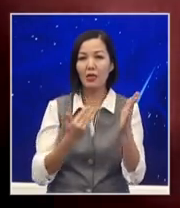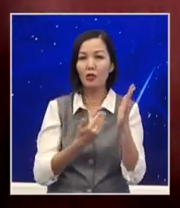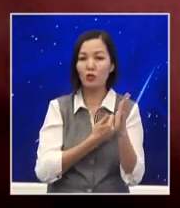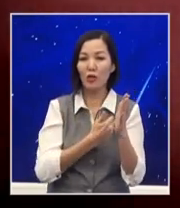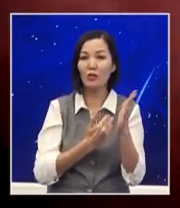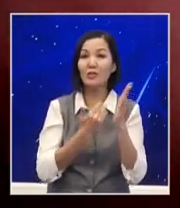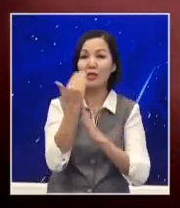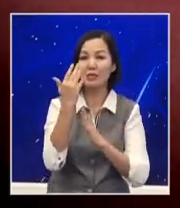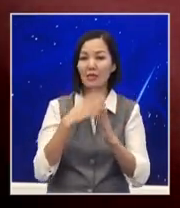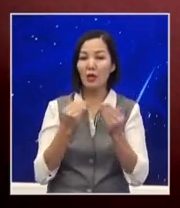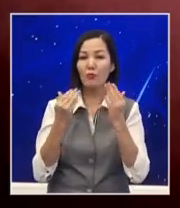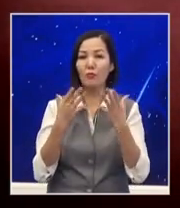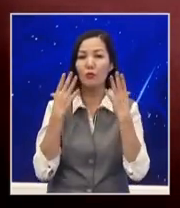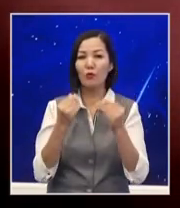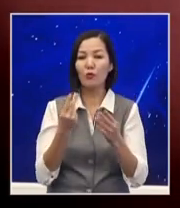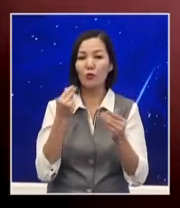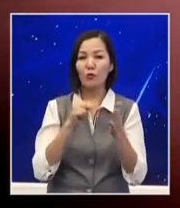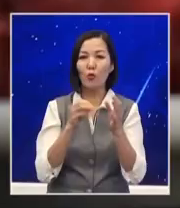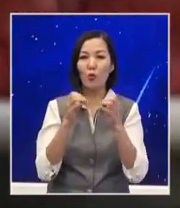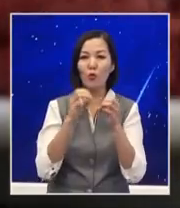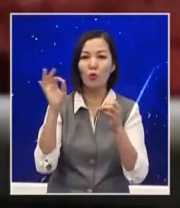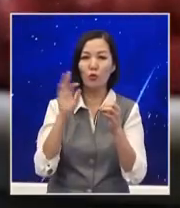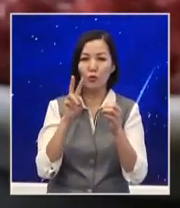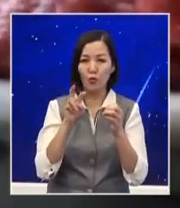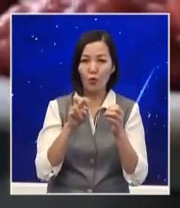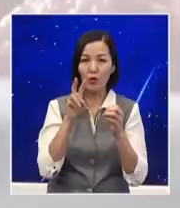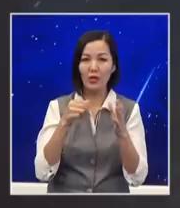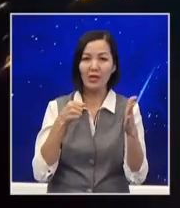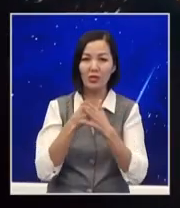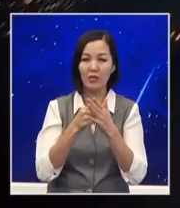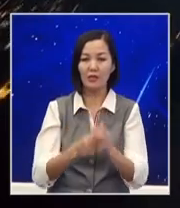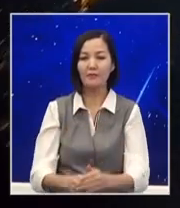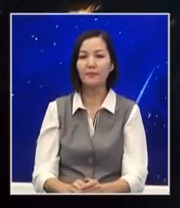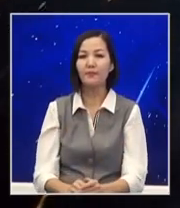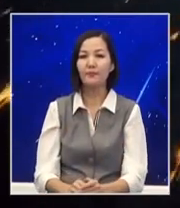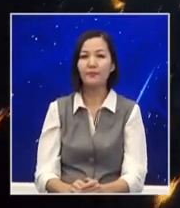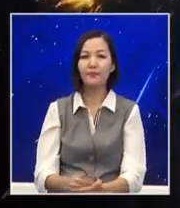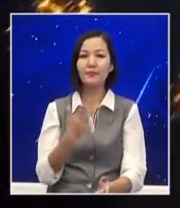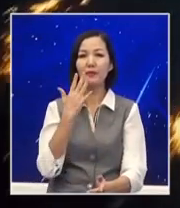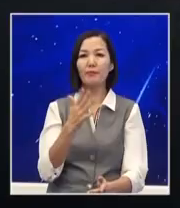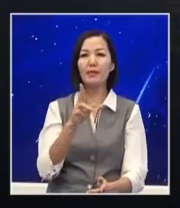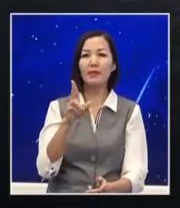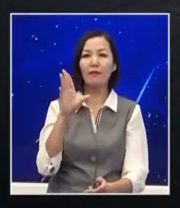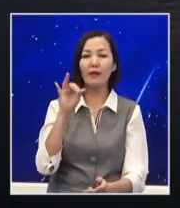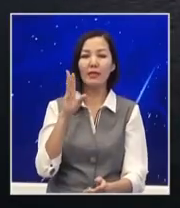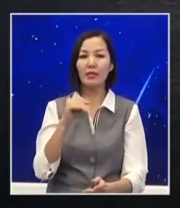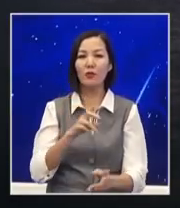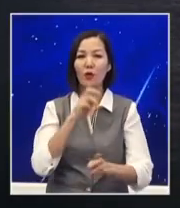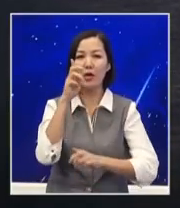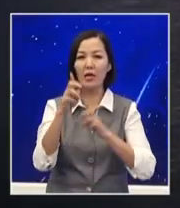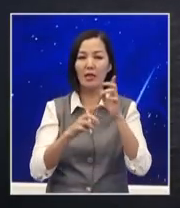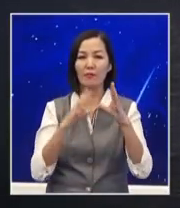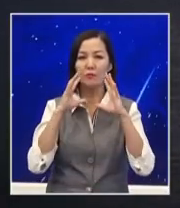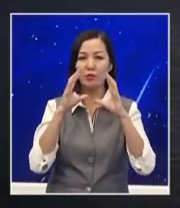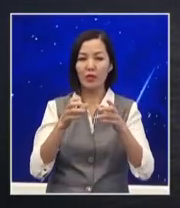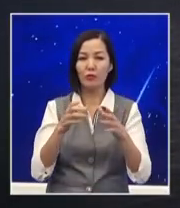артып келеді. Сондықтан бүгінде құны 10 долларға жетті. Без квадриллион адамдар өмір сүретінің ғаламшар осынша